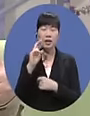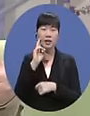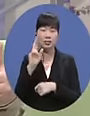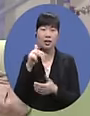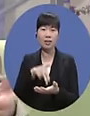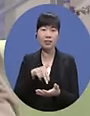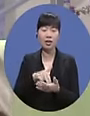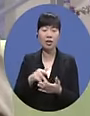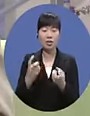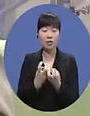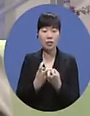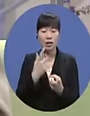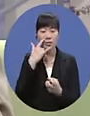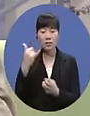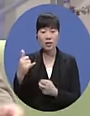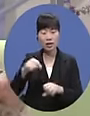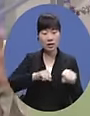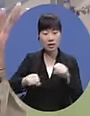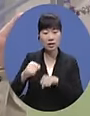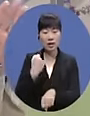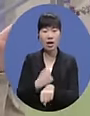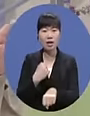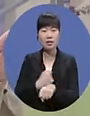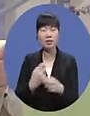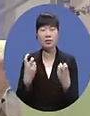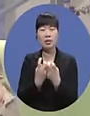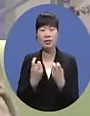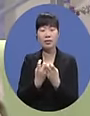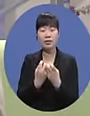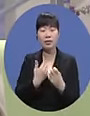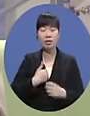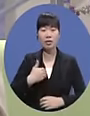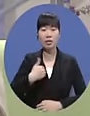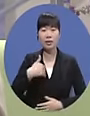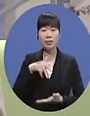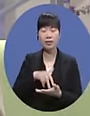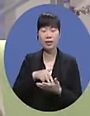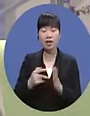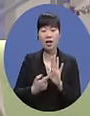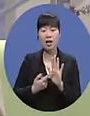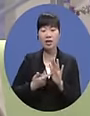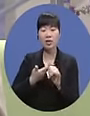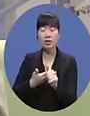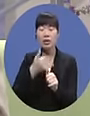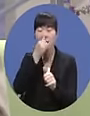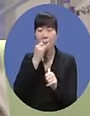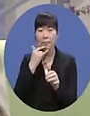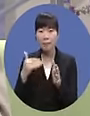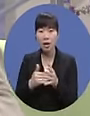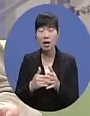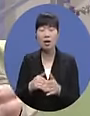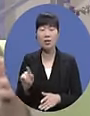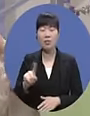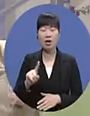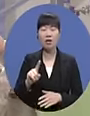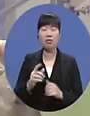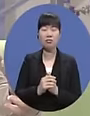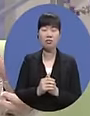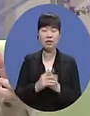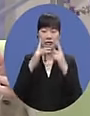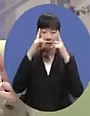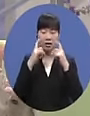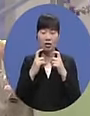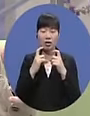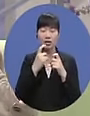심한 경우에 어떻게 부모가 대처하라는 이제 방법들을 쭉 저희들이 이제 알려도 드리는데요. 네. 사실 뭐 찍어서